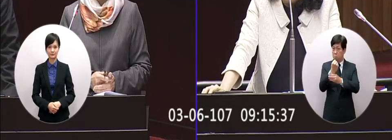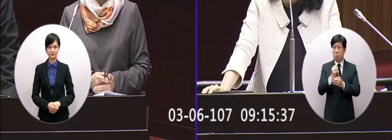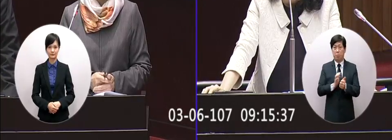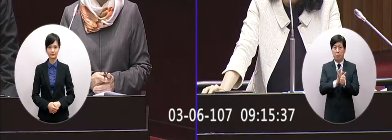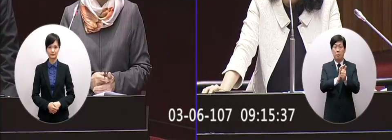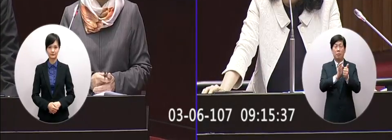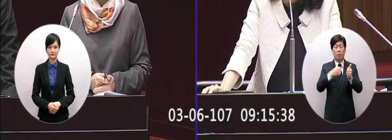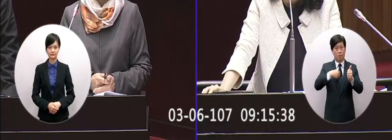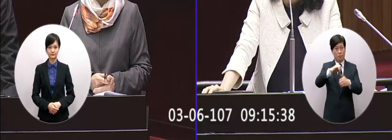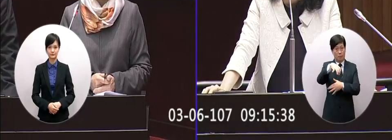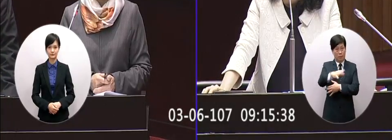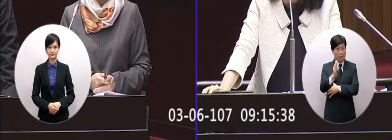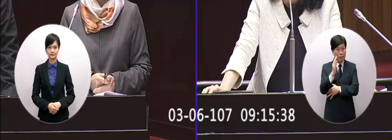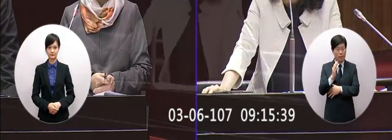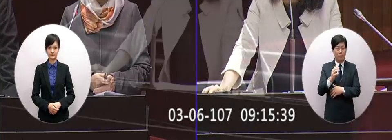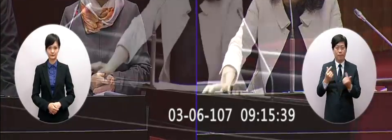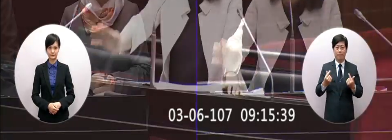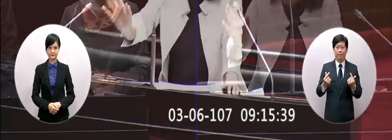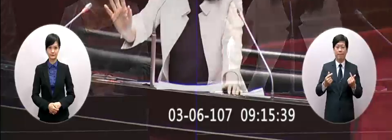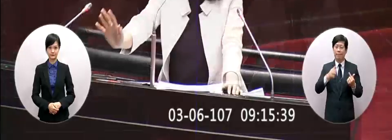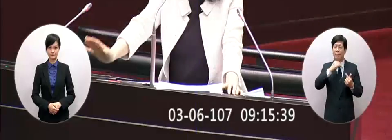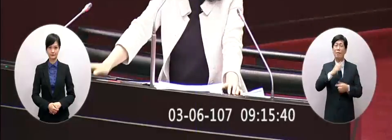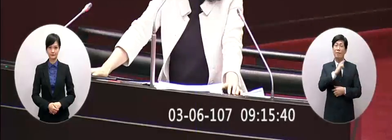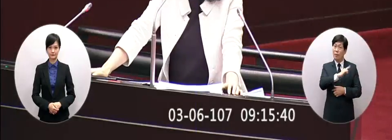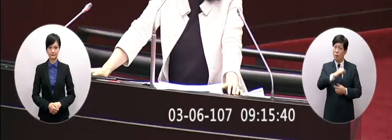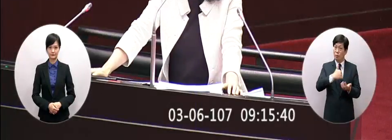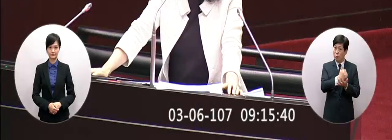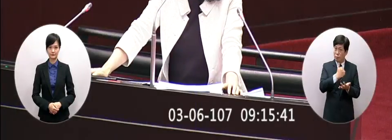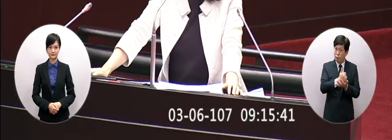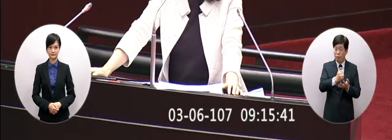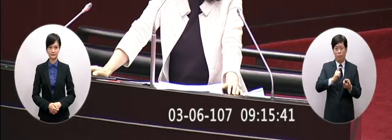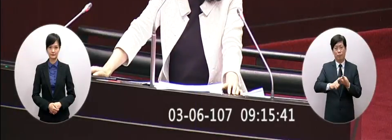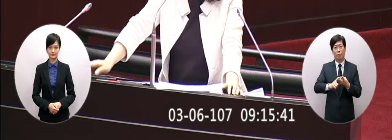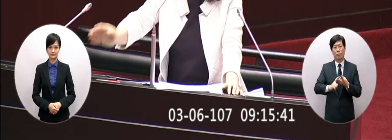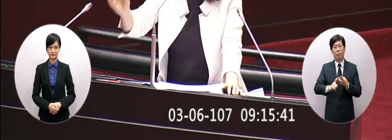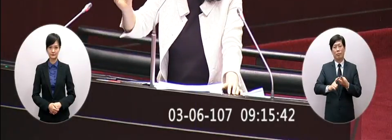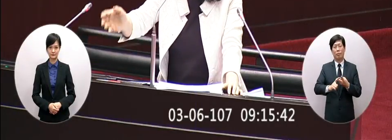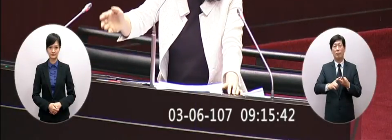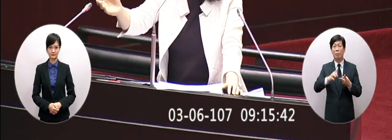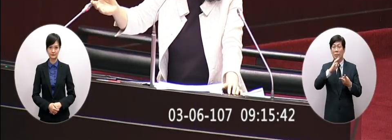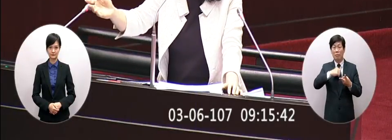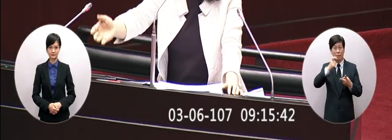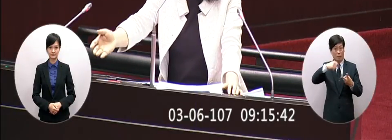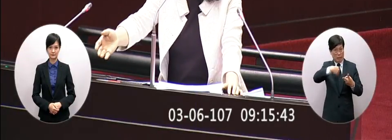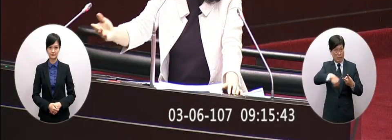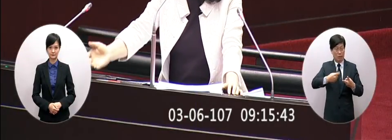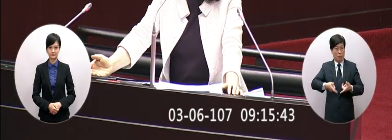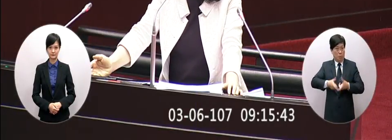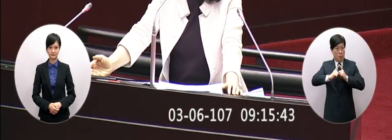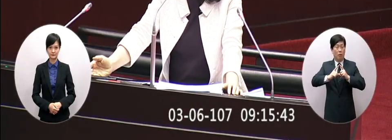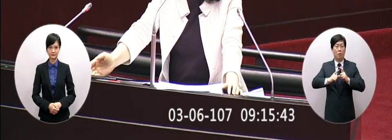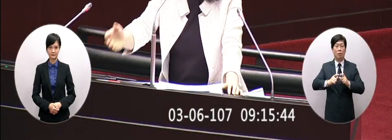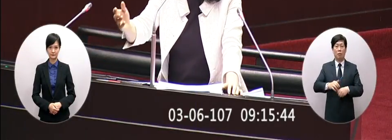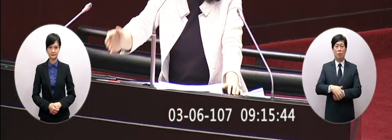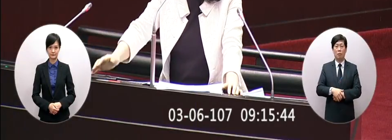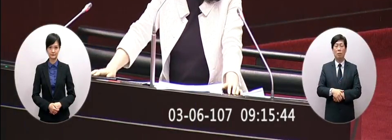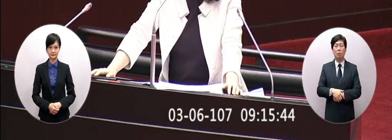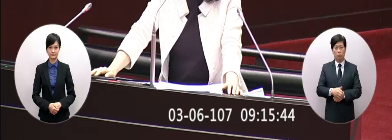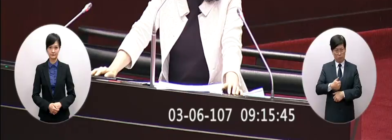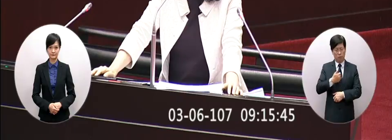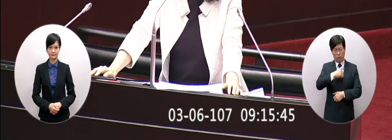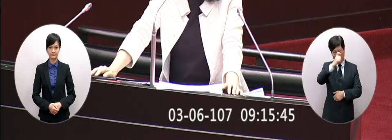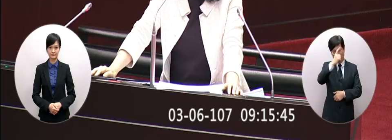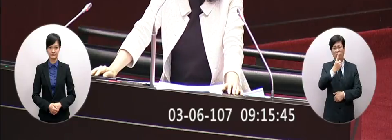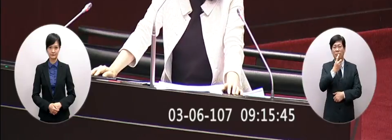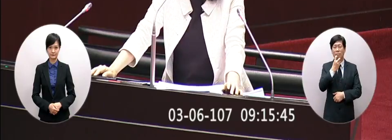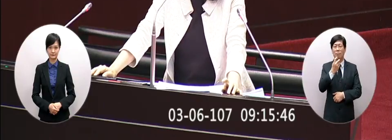助地方，无论是我们这个废弃物的去化，或者是我们的这个硬体的复建复原的话，这个真的